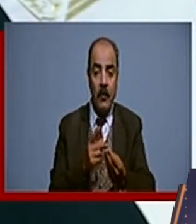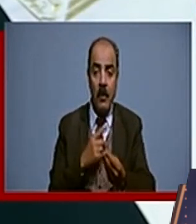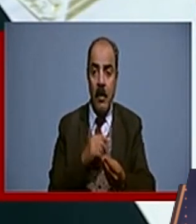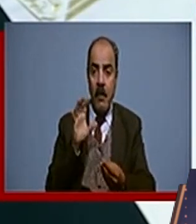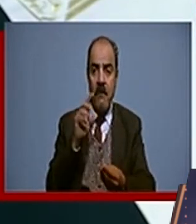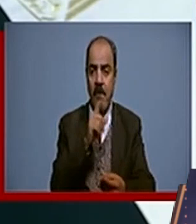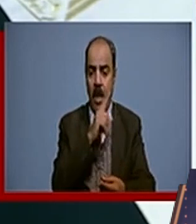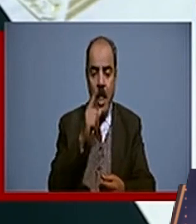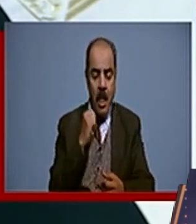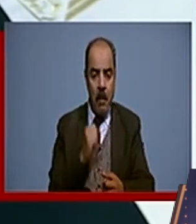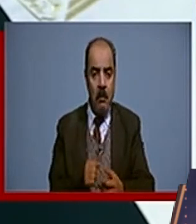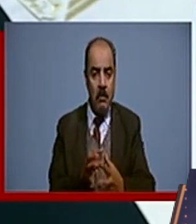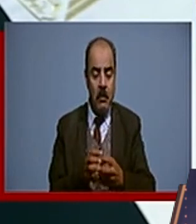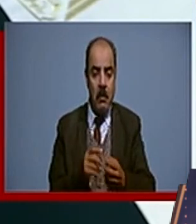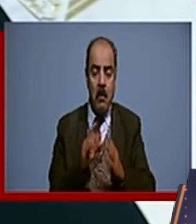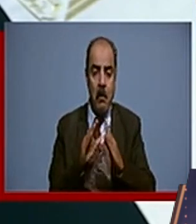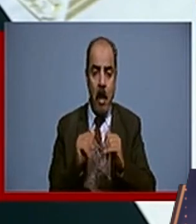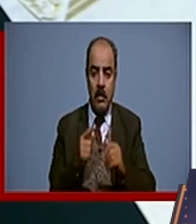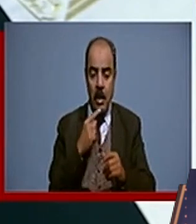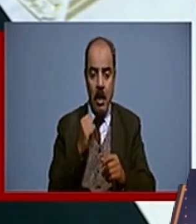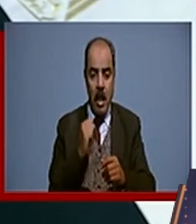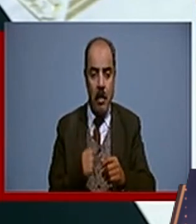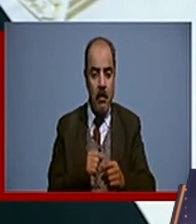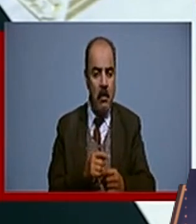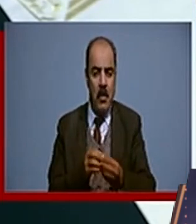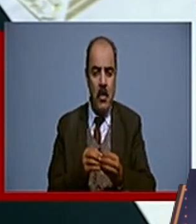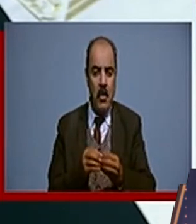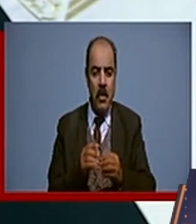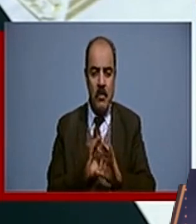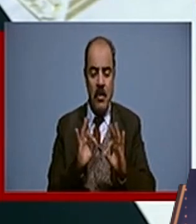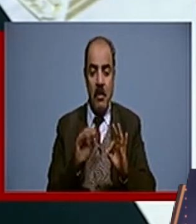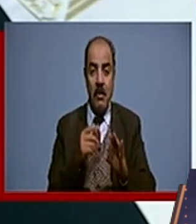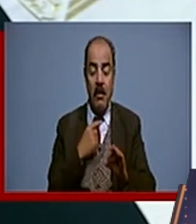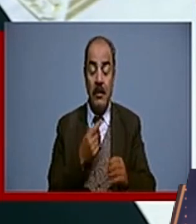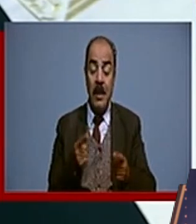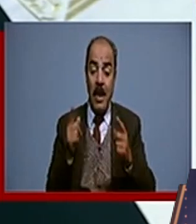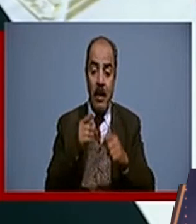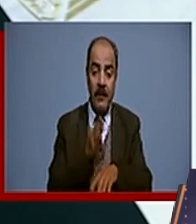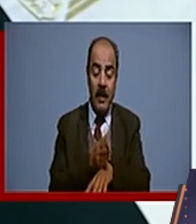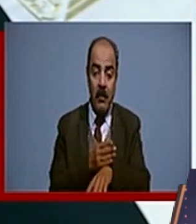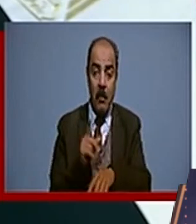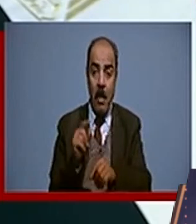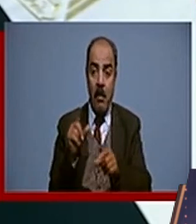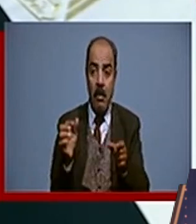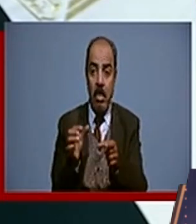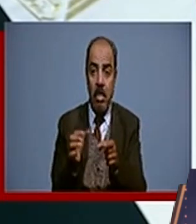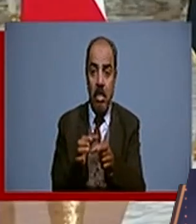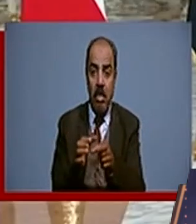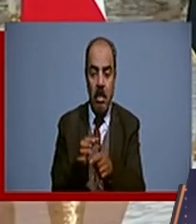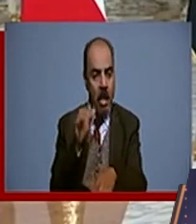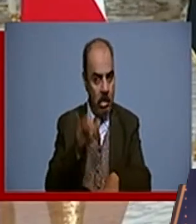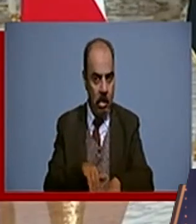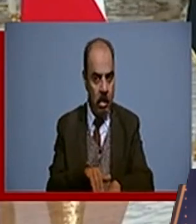العالم مصر ما عندهاش فرصه انها تتحمل اي نقص من الميه يصل اليها في اي وقت من